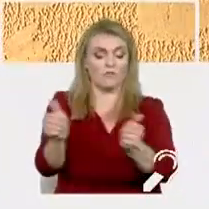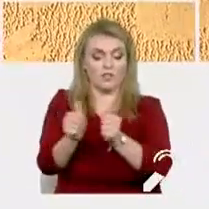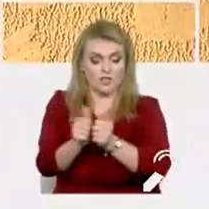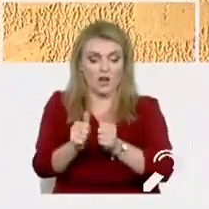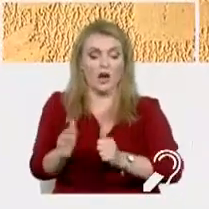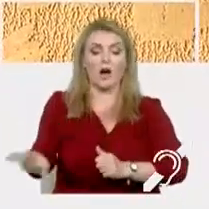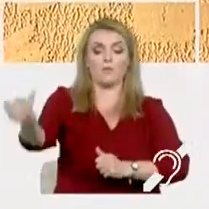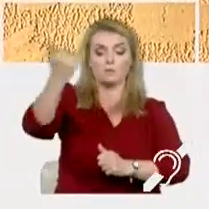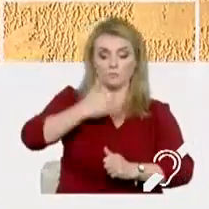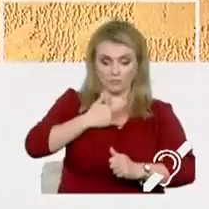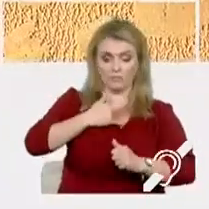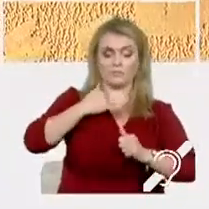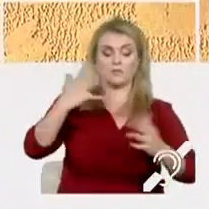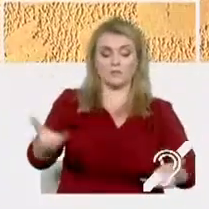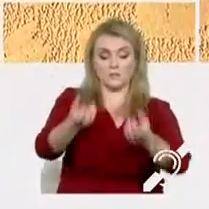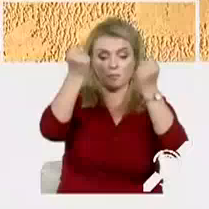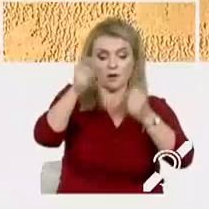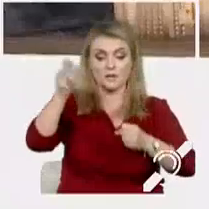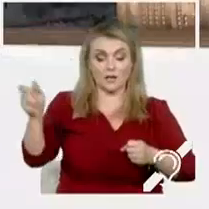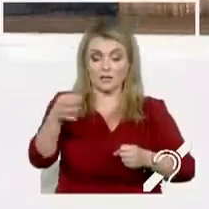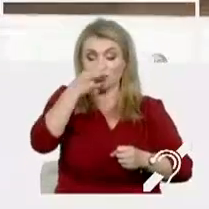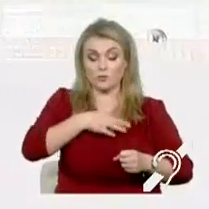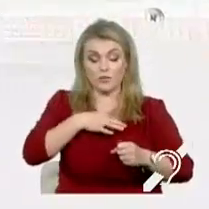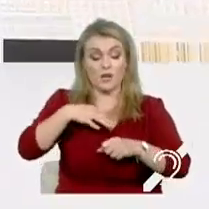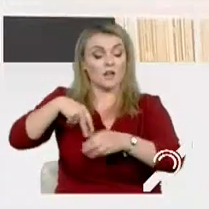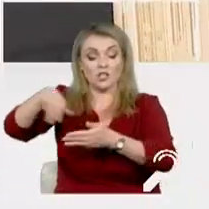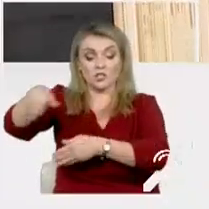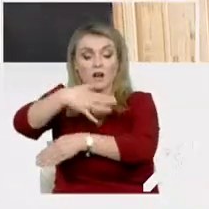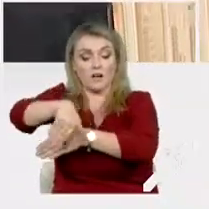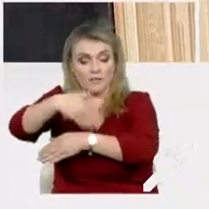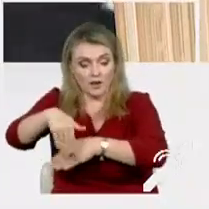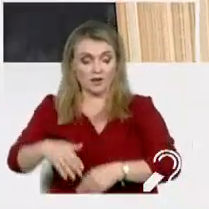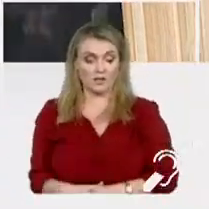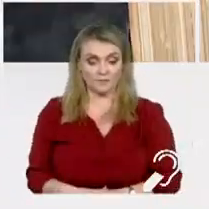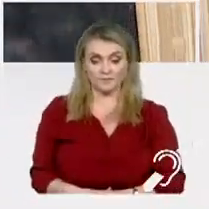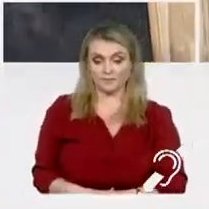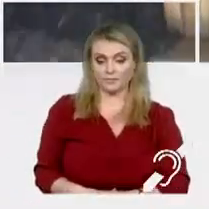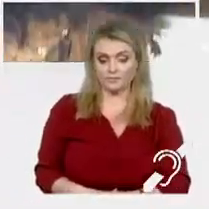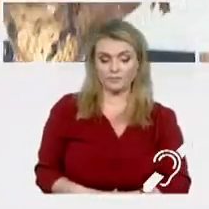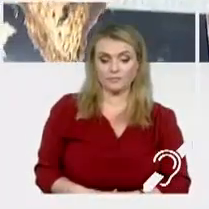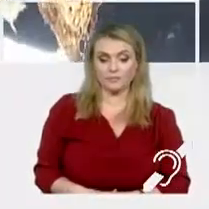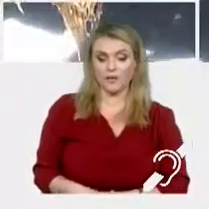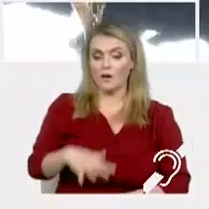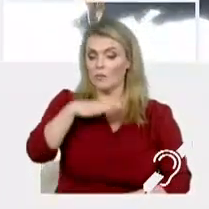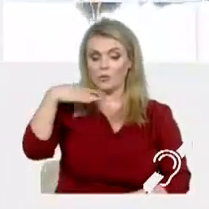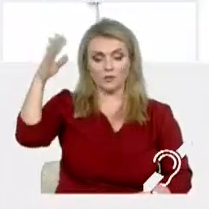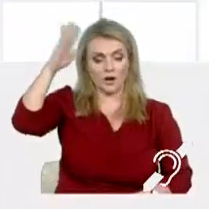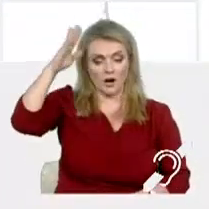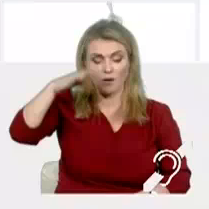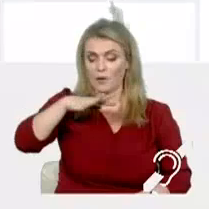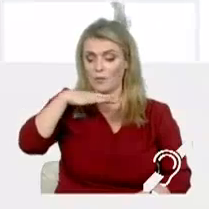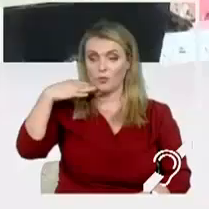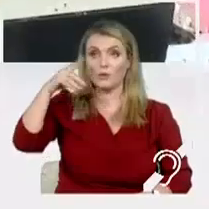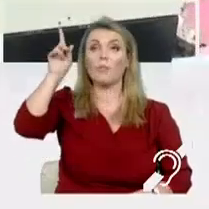apoi au venit pompierii, ne-au spus la toți să ieșim afară. A fost apă, nu știu în ce cantitate, dar cât s-o